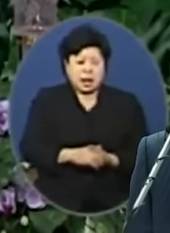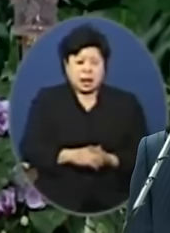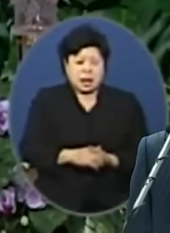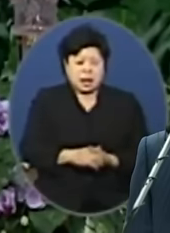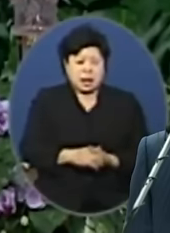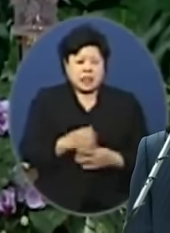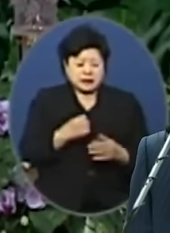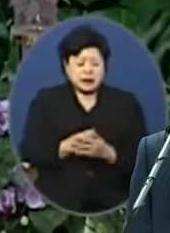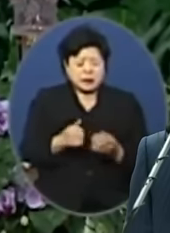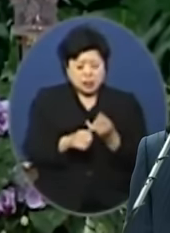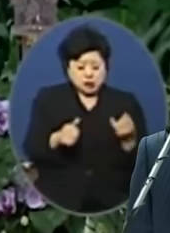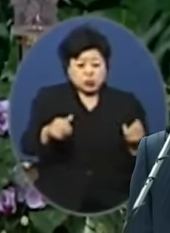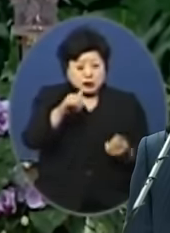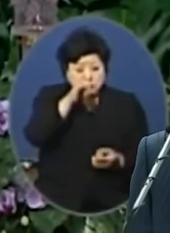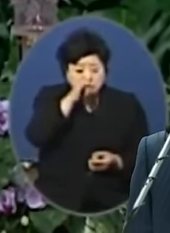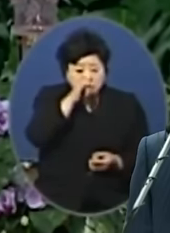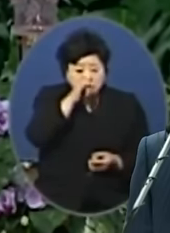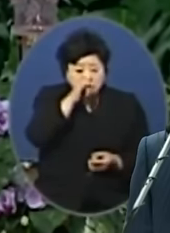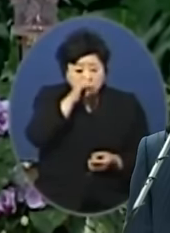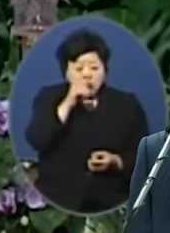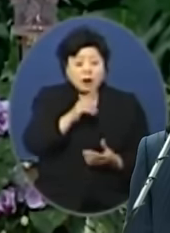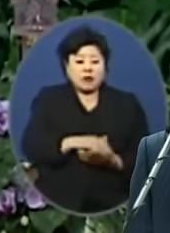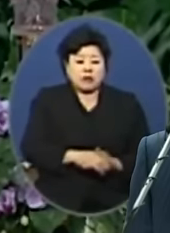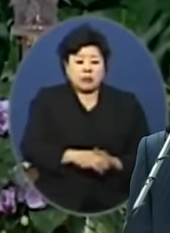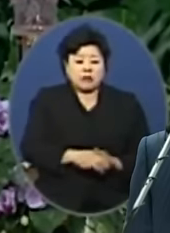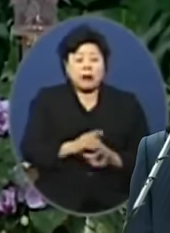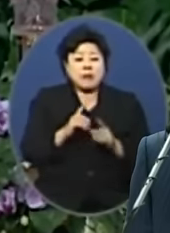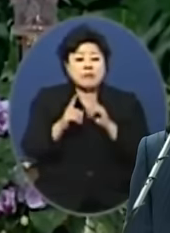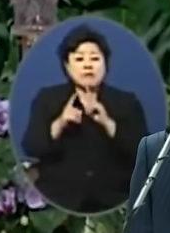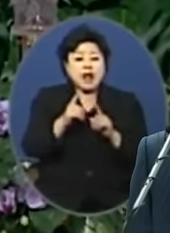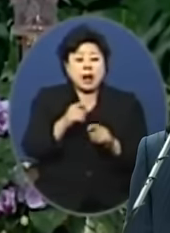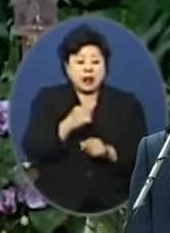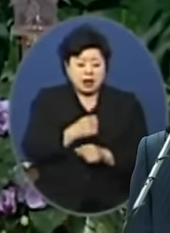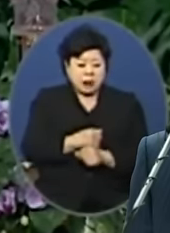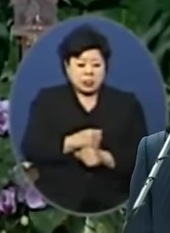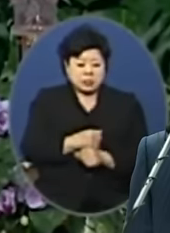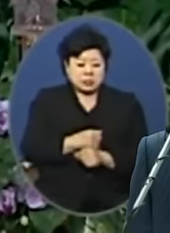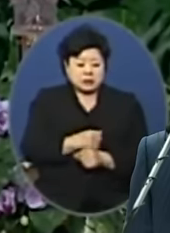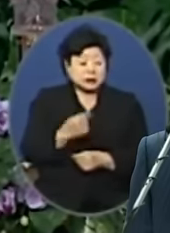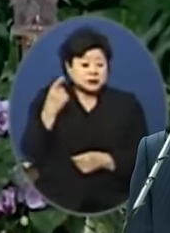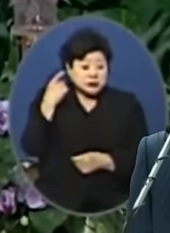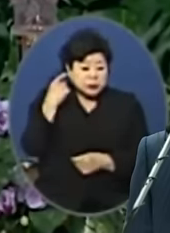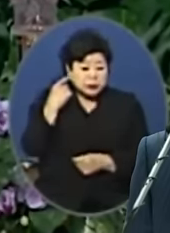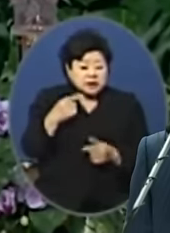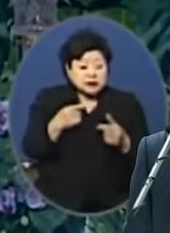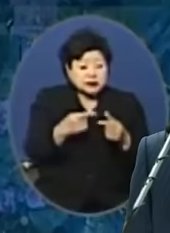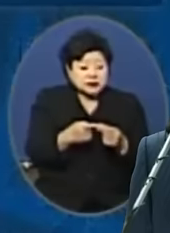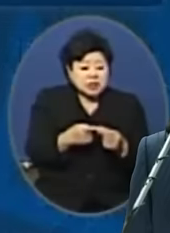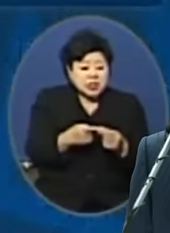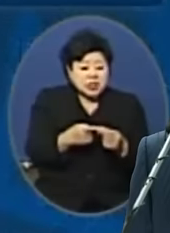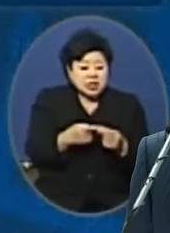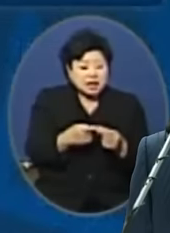말몇 마디 때문에 이혼을 하는데 그것이 어떻게 되느냐, 말하는 내용을 들어보니까 첫째로,